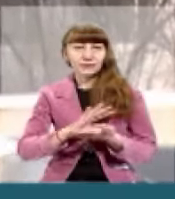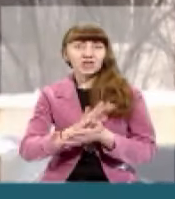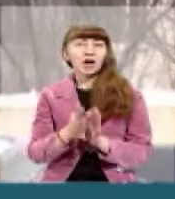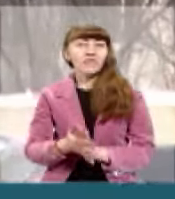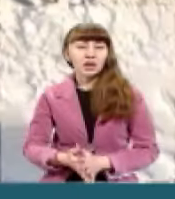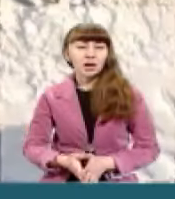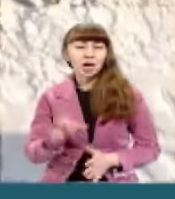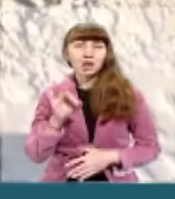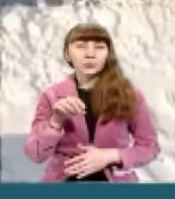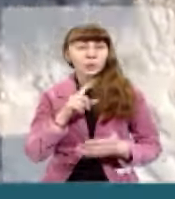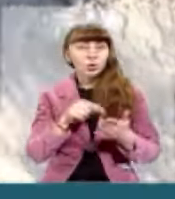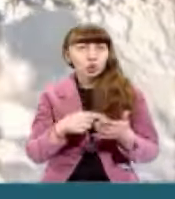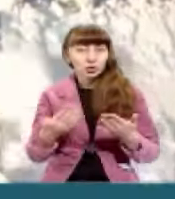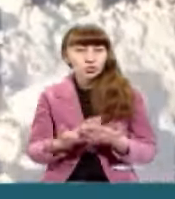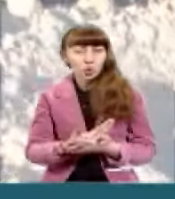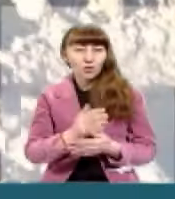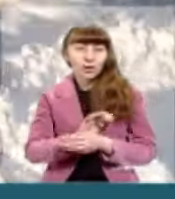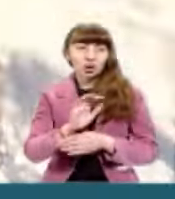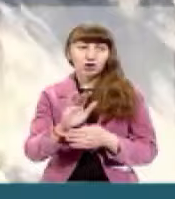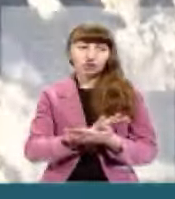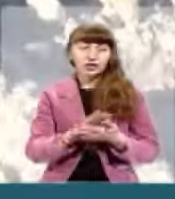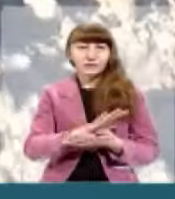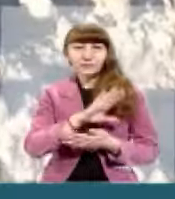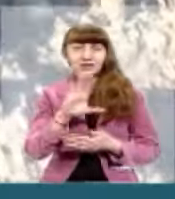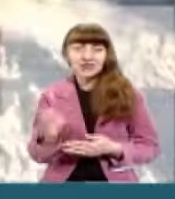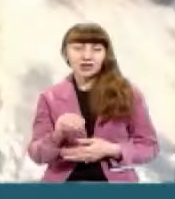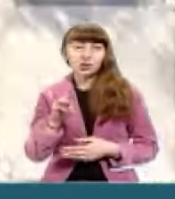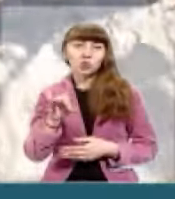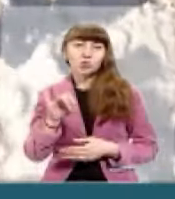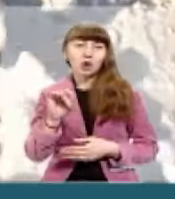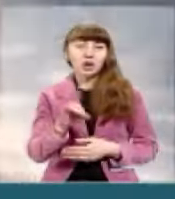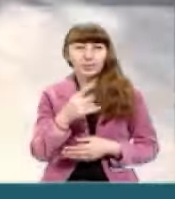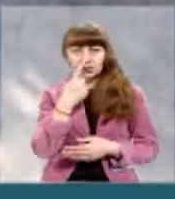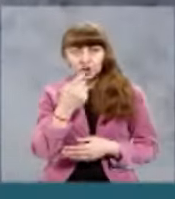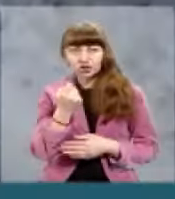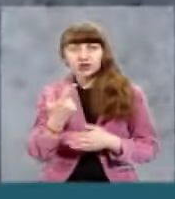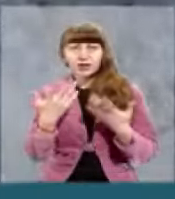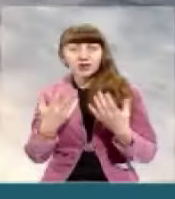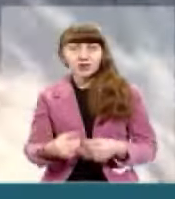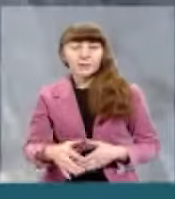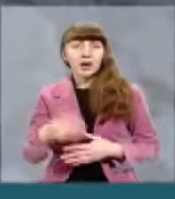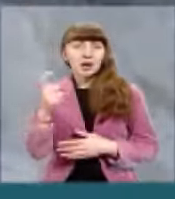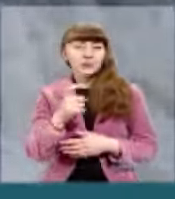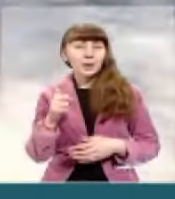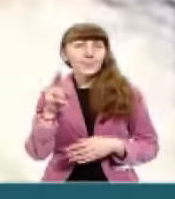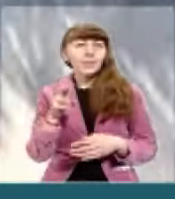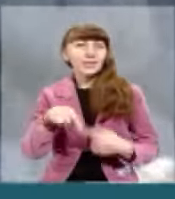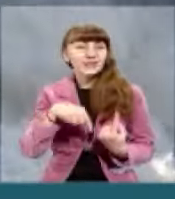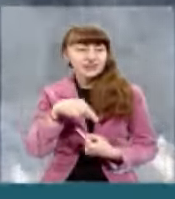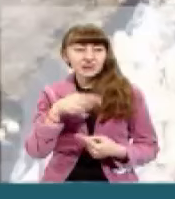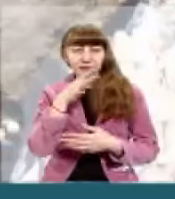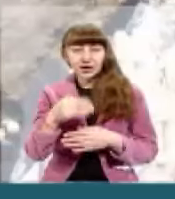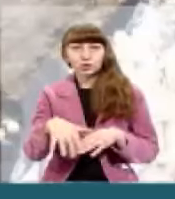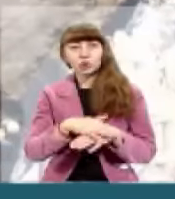договорах. Аким города снова поручает очистить все тротуары и проулки в ближайшие несколько дней. А вот владельцы бизнеса свою